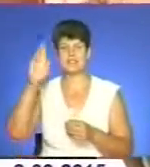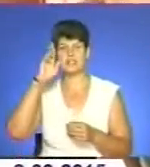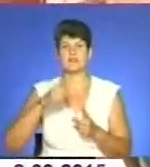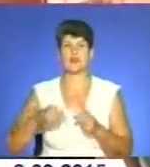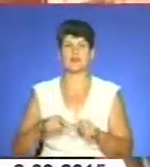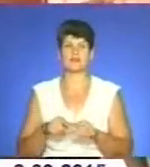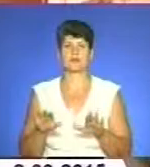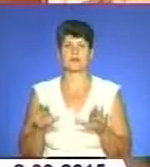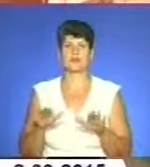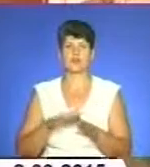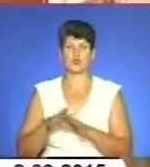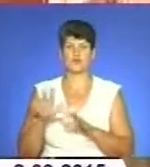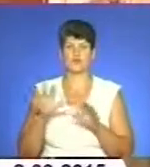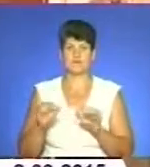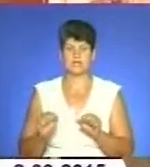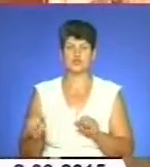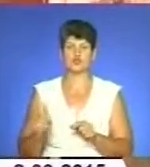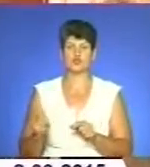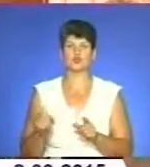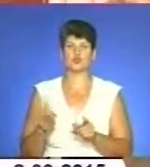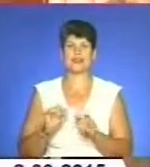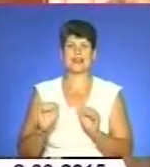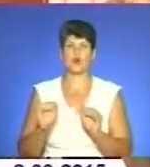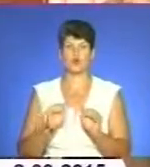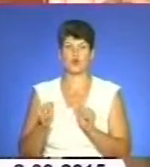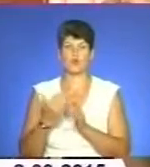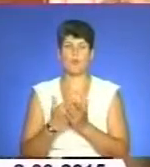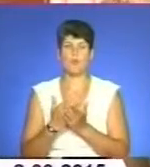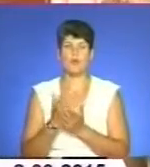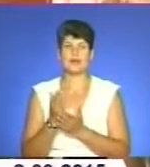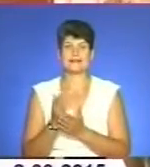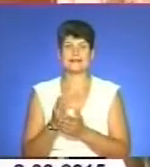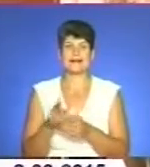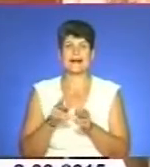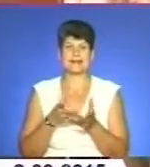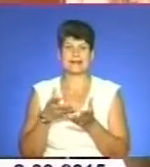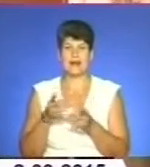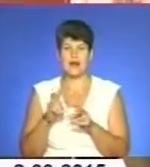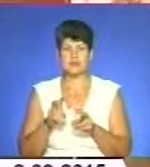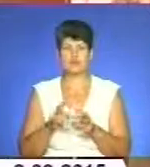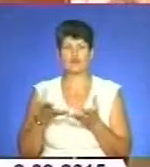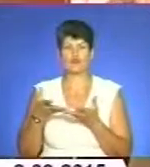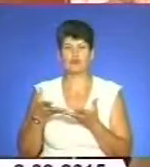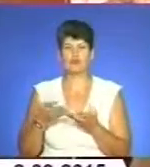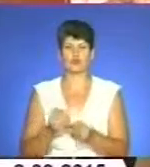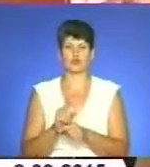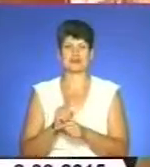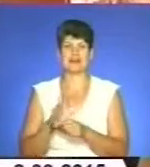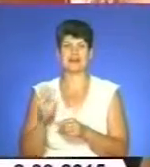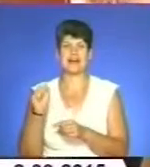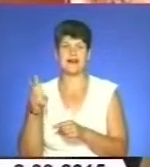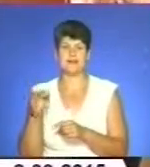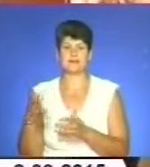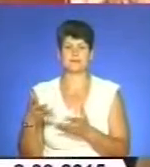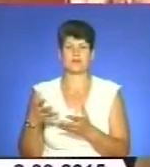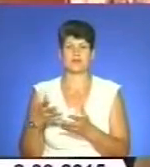місцеве самоврядування, щодо регуляторної політики, аналізу впливу нормативних актів, які приймаються саме на